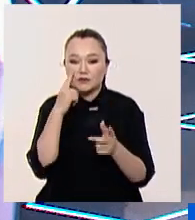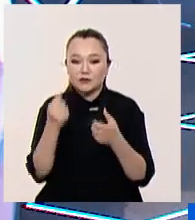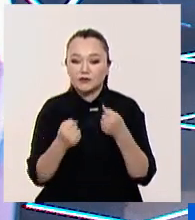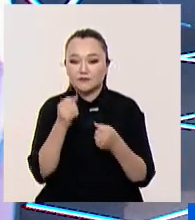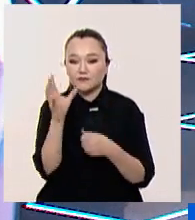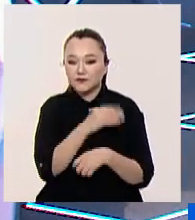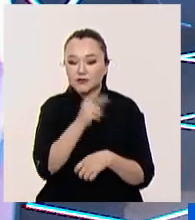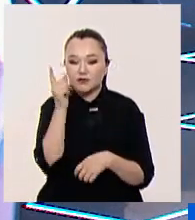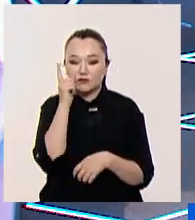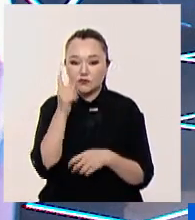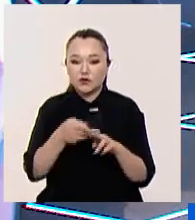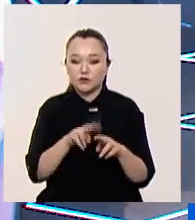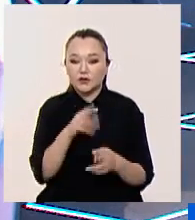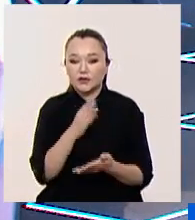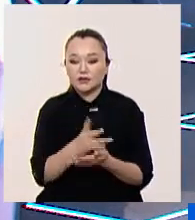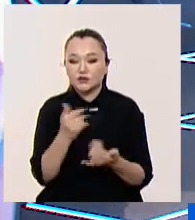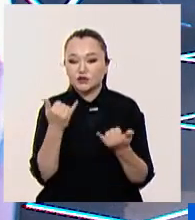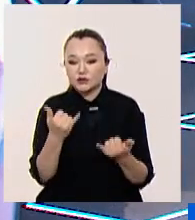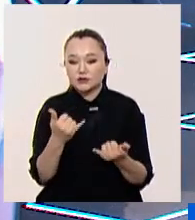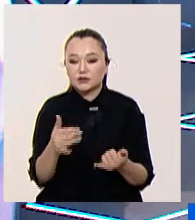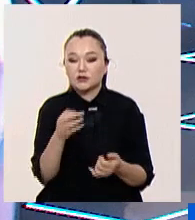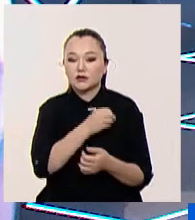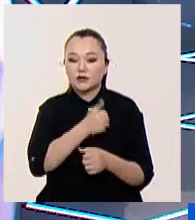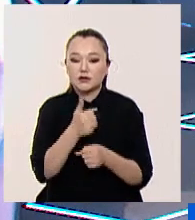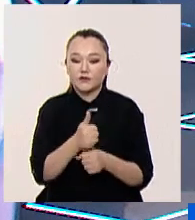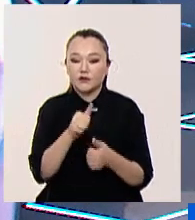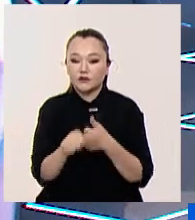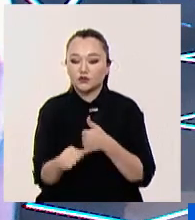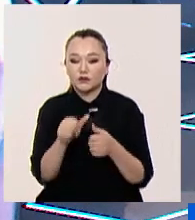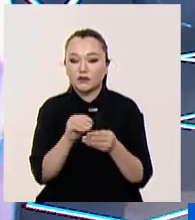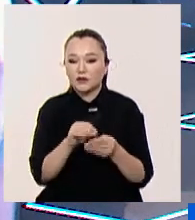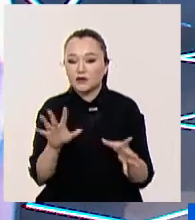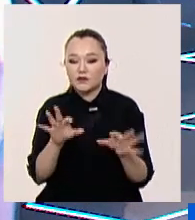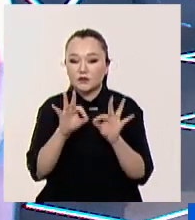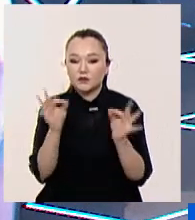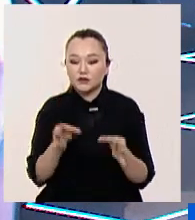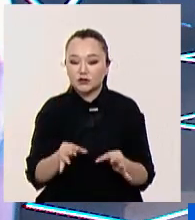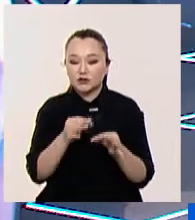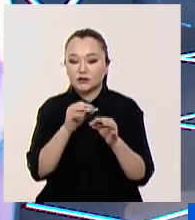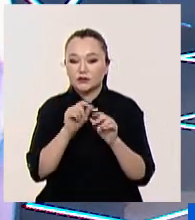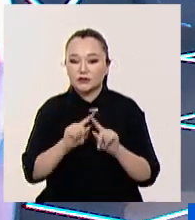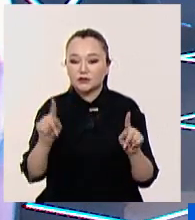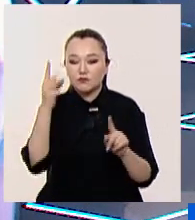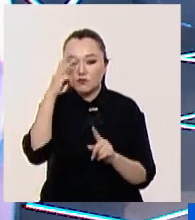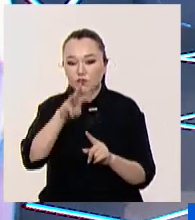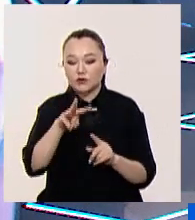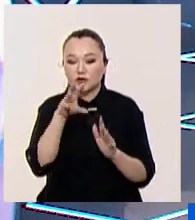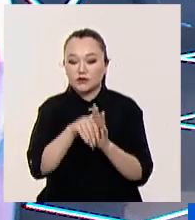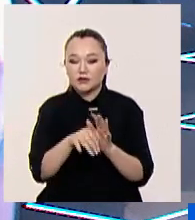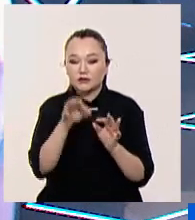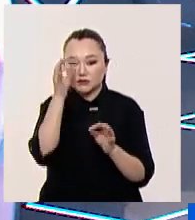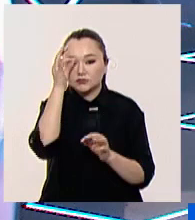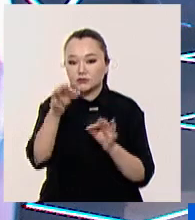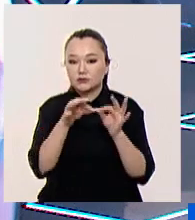всех смартфонов которые присутствуют на рынке одна из главных особенностей неповторимый дизайн стильный корпус четкими гранями и